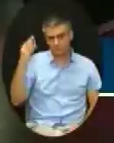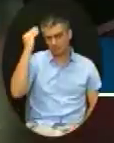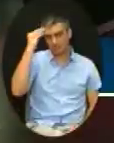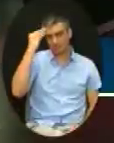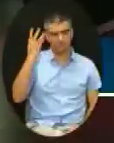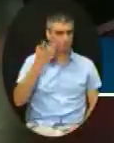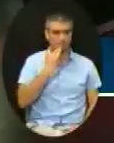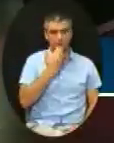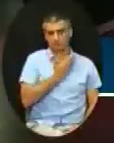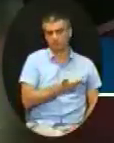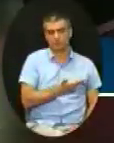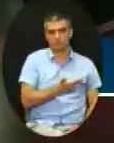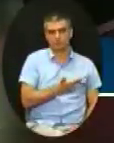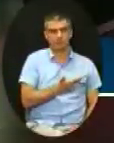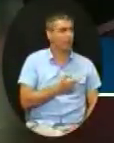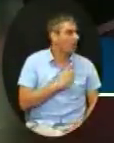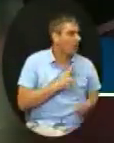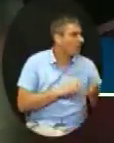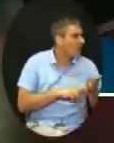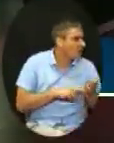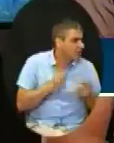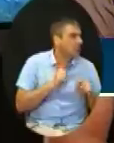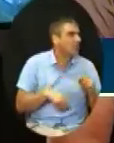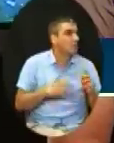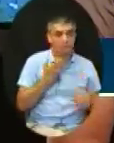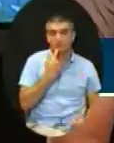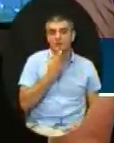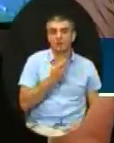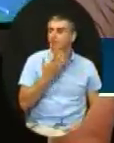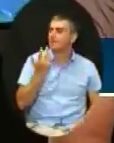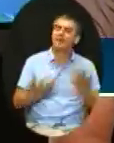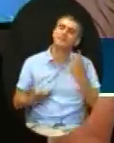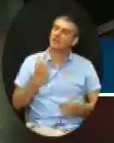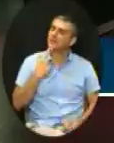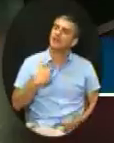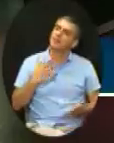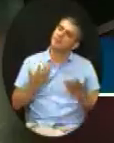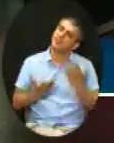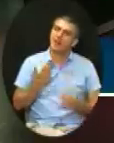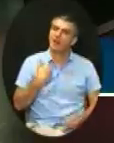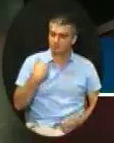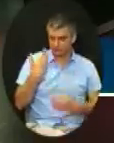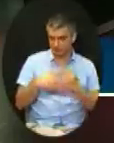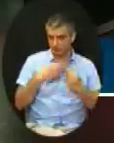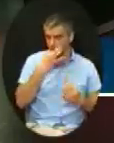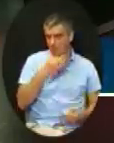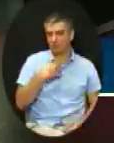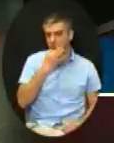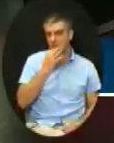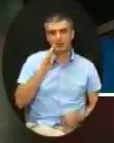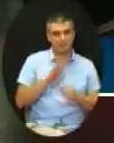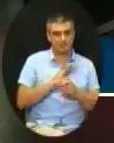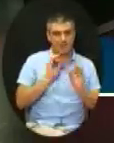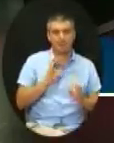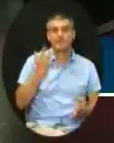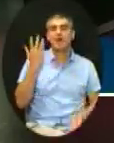למדו מהישראלים. אבל זה לא נכון, כי יש פה טעות חמורה, כשאת אומרת... מה ההבדל, רגע, אז תענה לי, תן לי להשלים את השאלה, אני אשאל את השאלה במלואה,